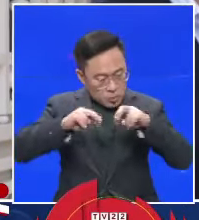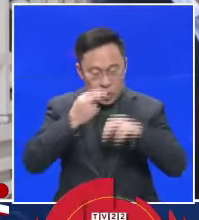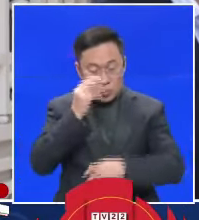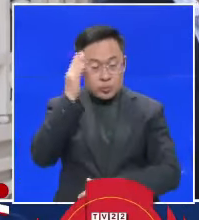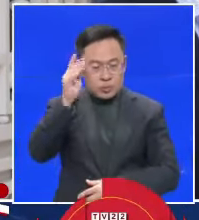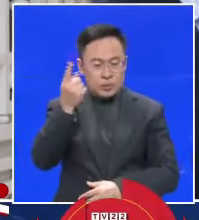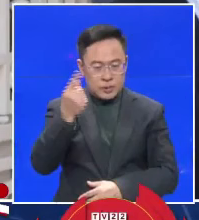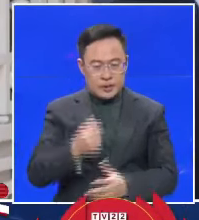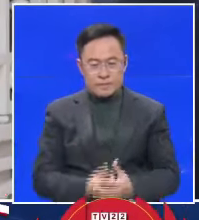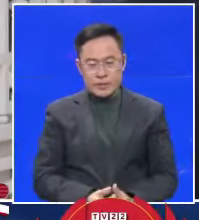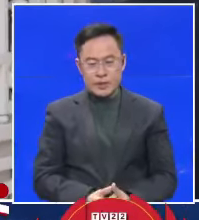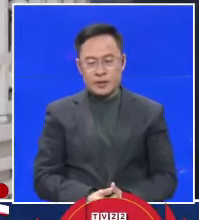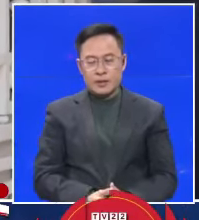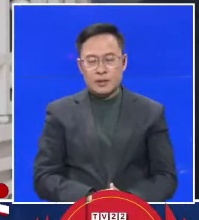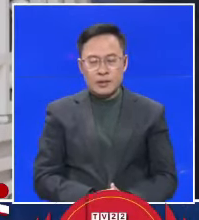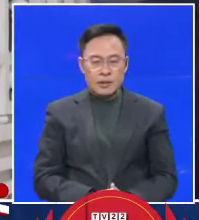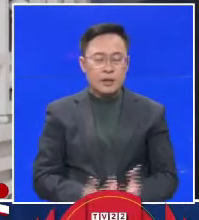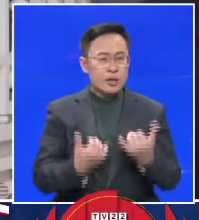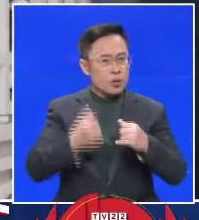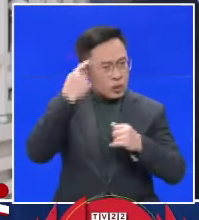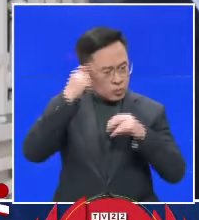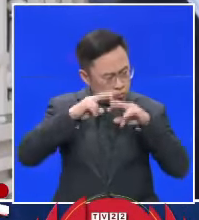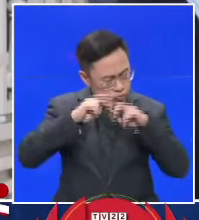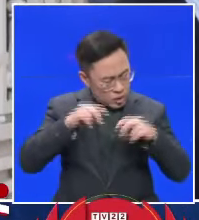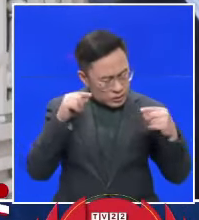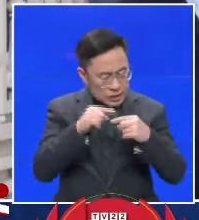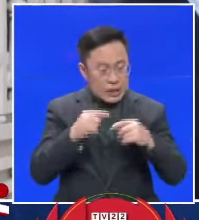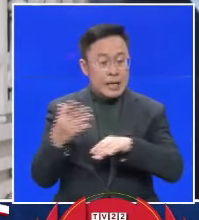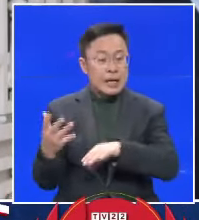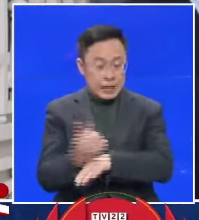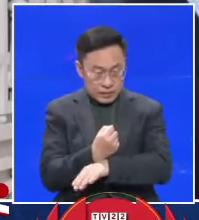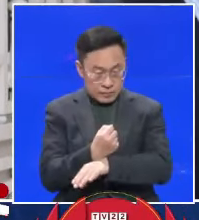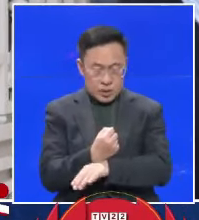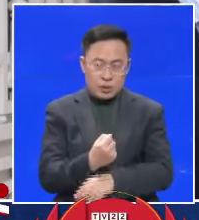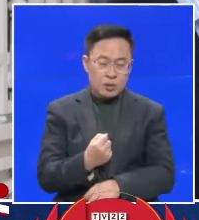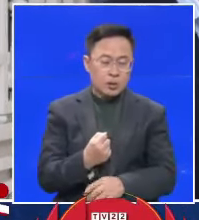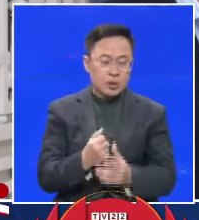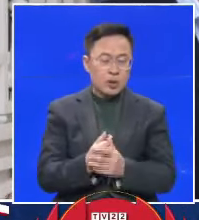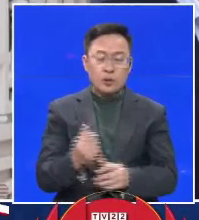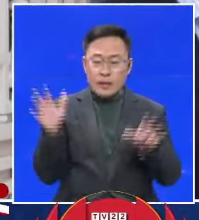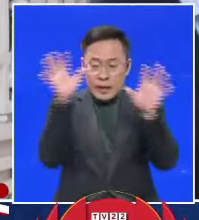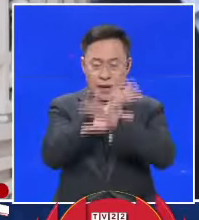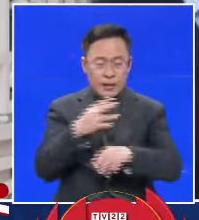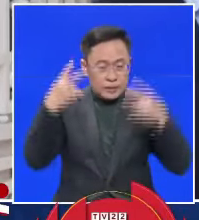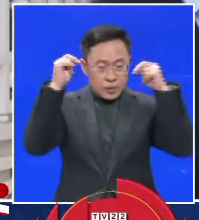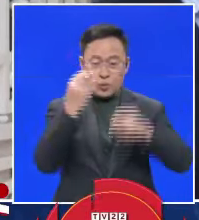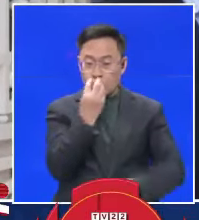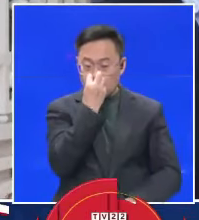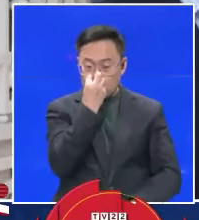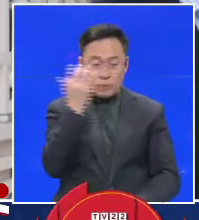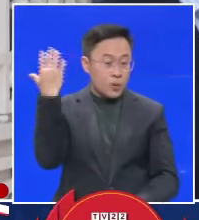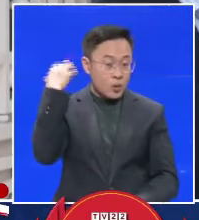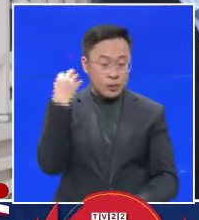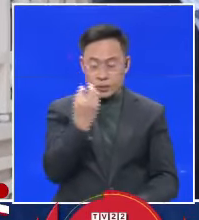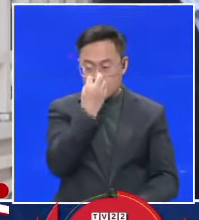ะแล้วก็คุณเขามีการวิเคราะห์ไปจนถึงการเมืองที่เป็นสมัยนายกสมัครเป็นนายกรัฐมนตรีเขาบอกว่าในช่วง